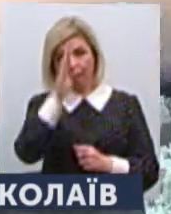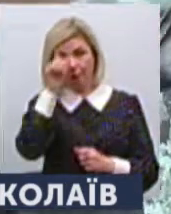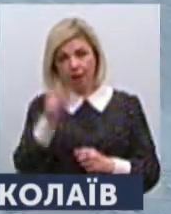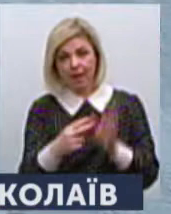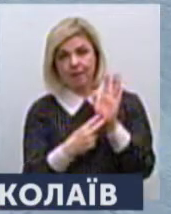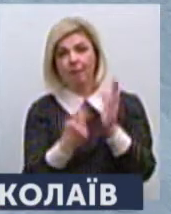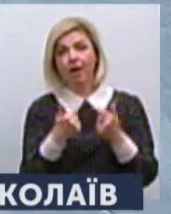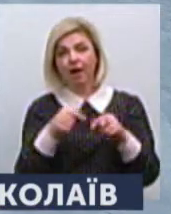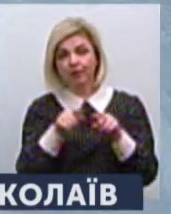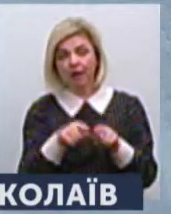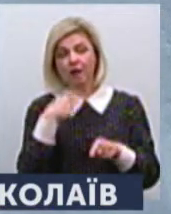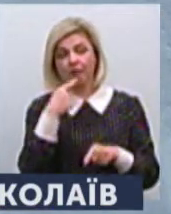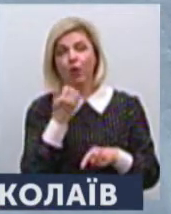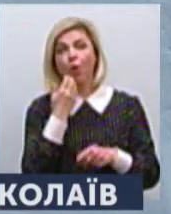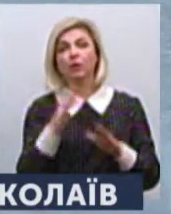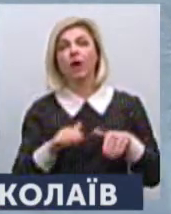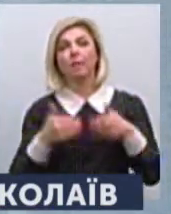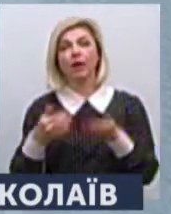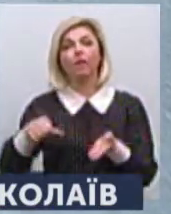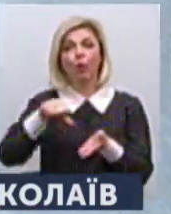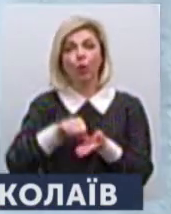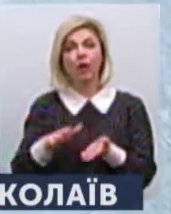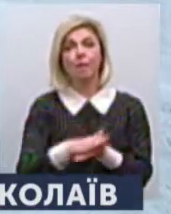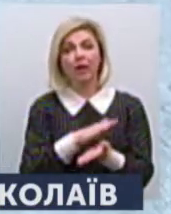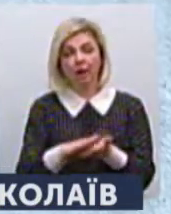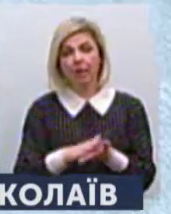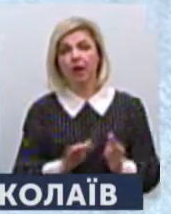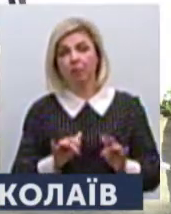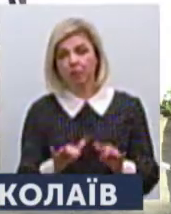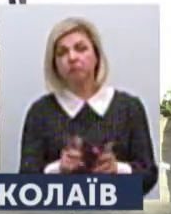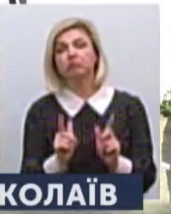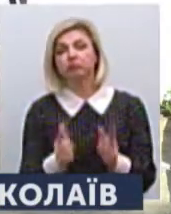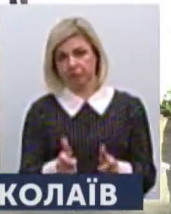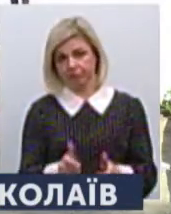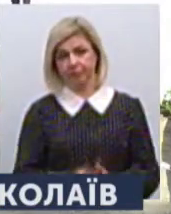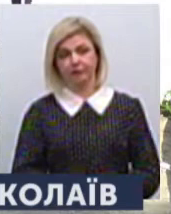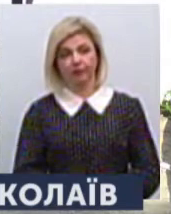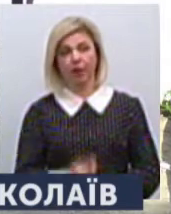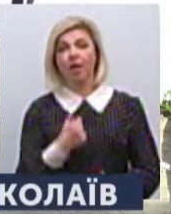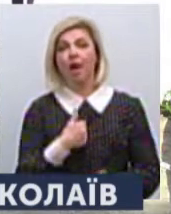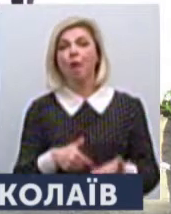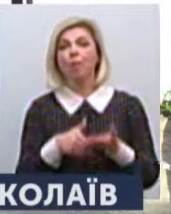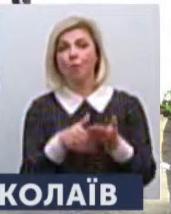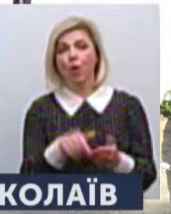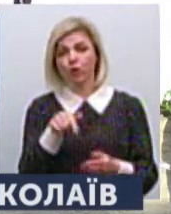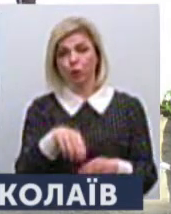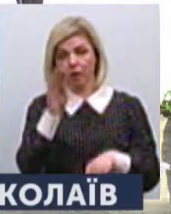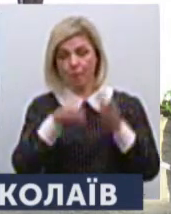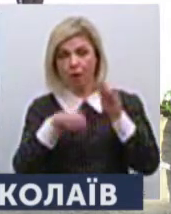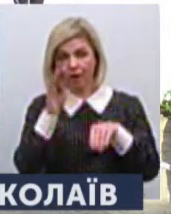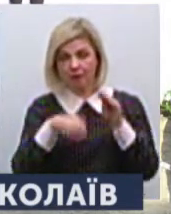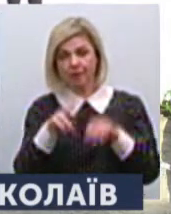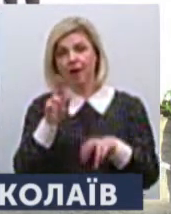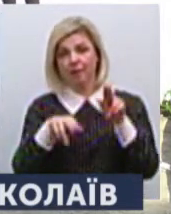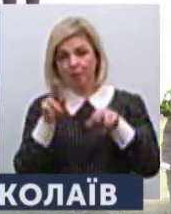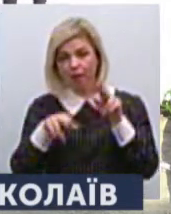каже, коли запропонували долучитися до акції прибирання, погодився, не вагаючись. Ну, я допомагаю тут фарбувати. Я